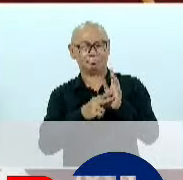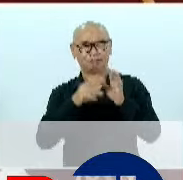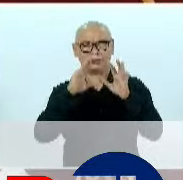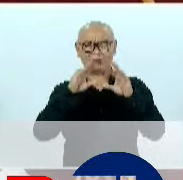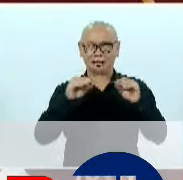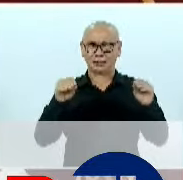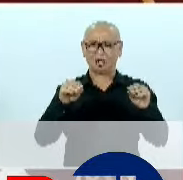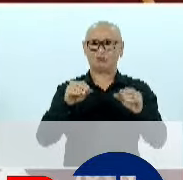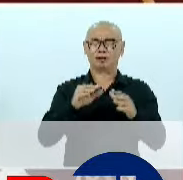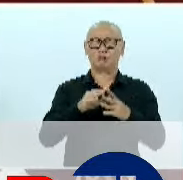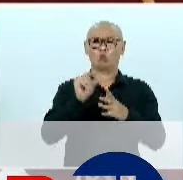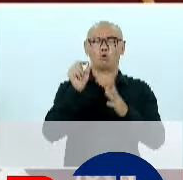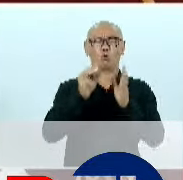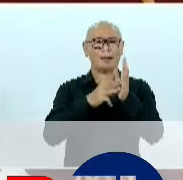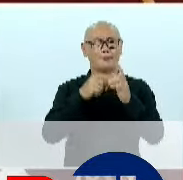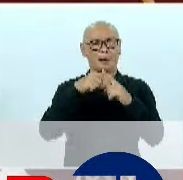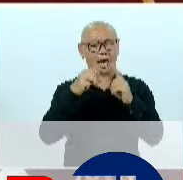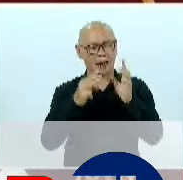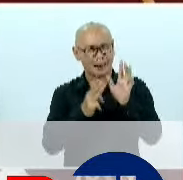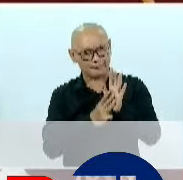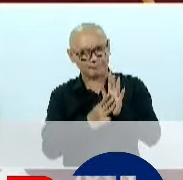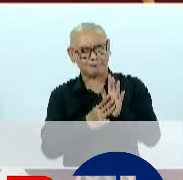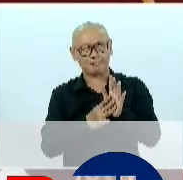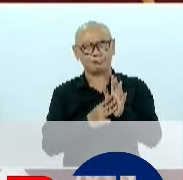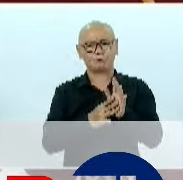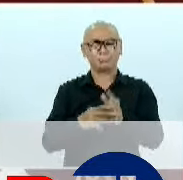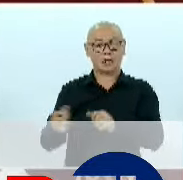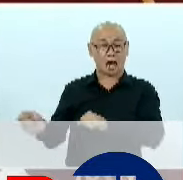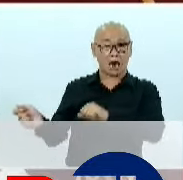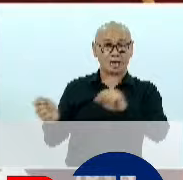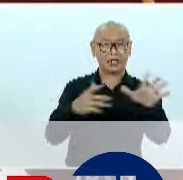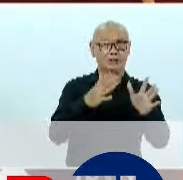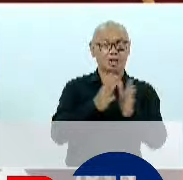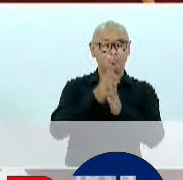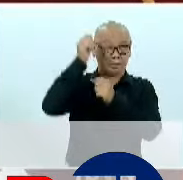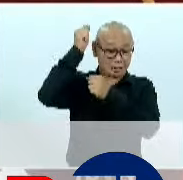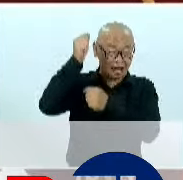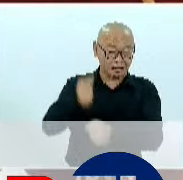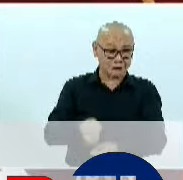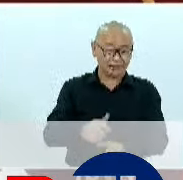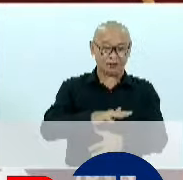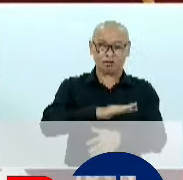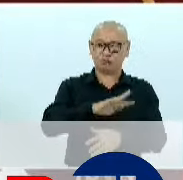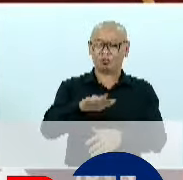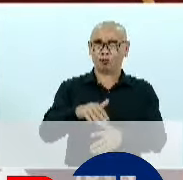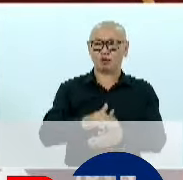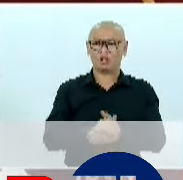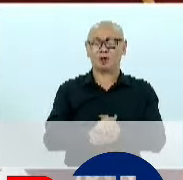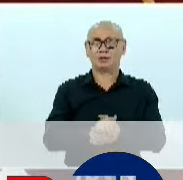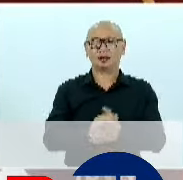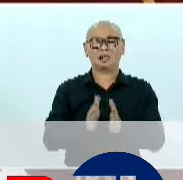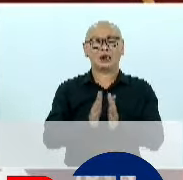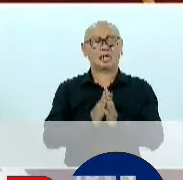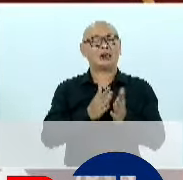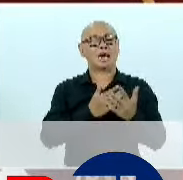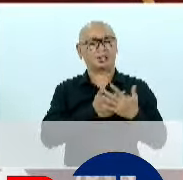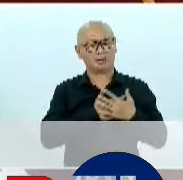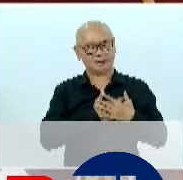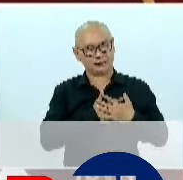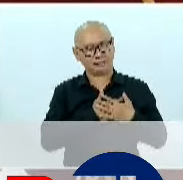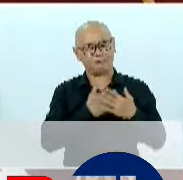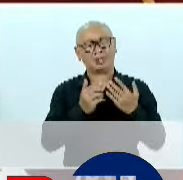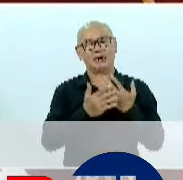ngeni upmkm ngopeni nelayan dan petani serta ngopeni dengan